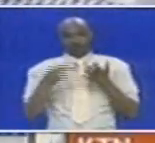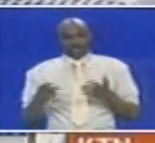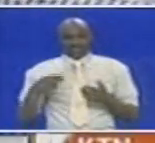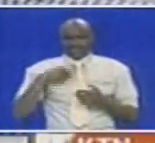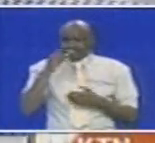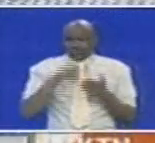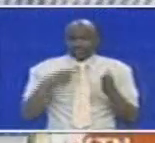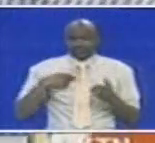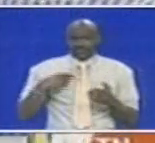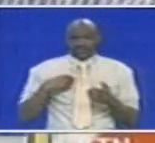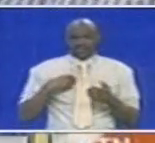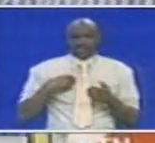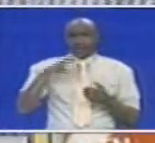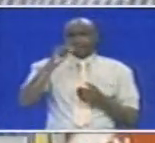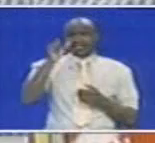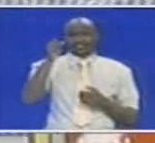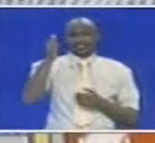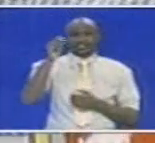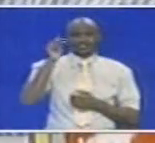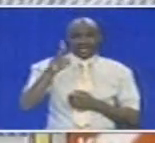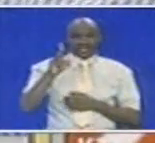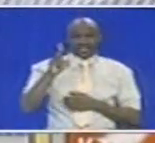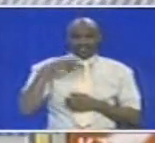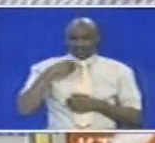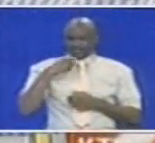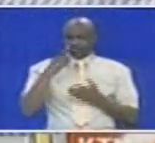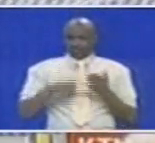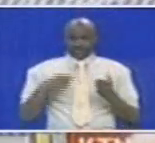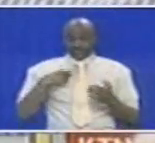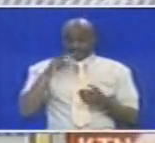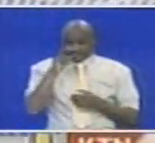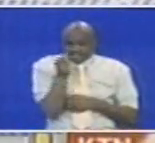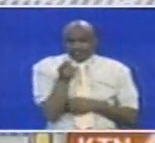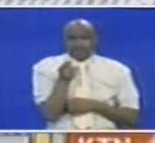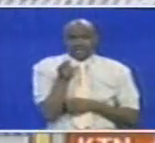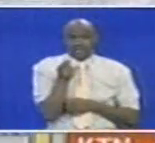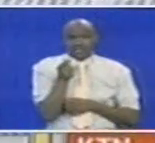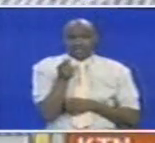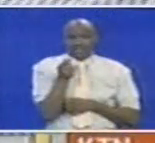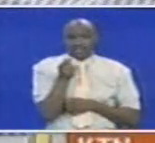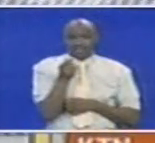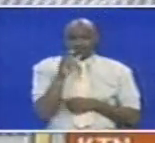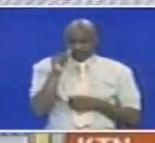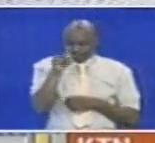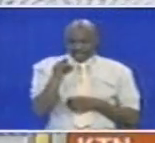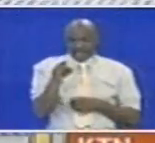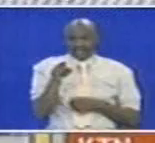inaitwa nini? Game Master. Hapo nikawaka kiasi. Sasa kwa kiasi,